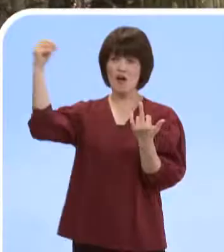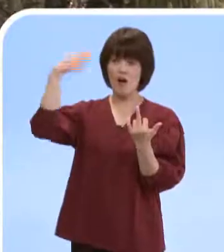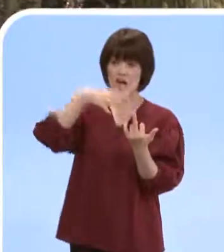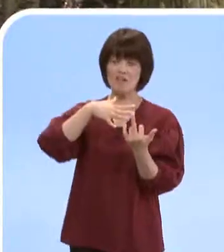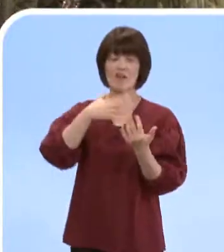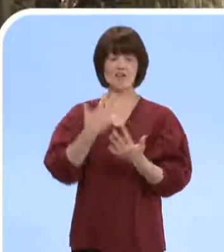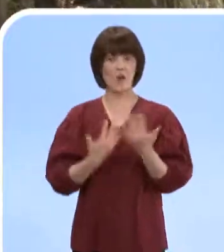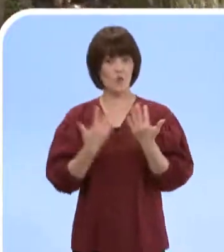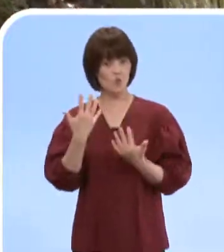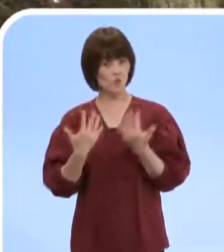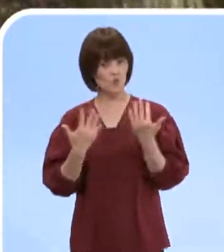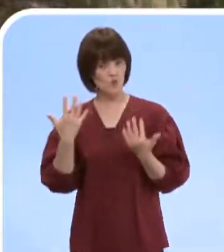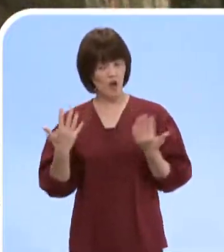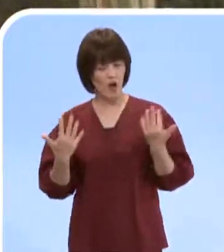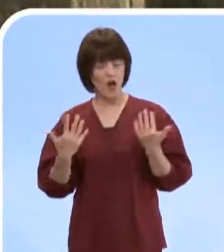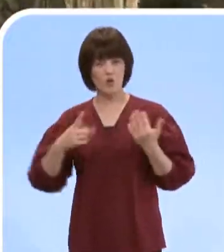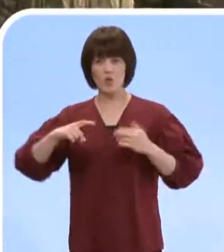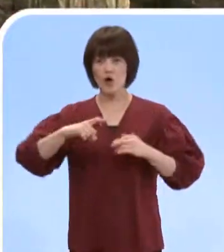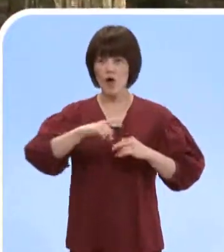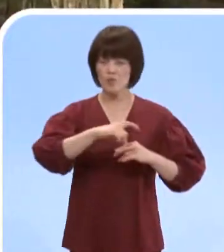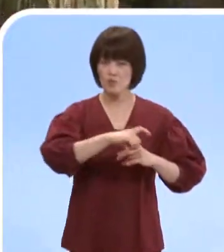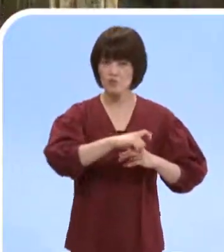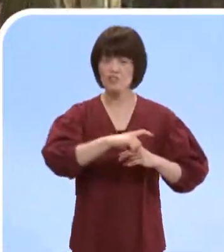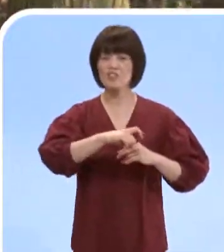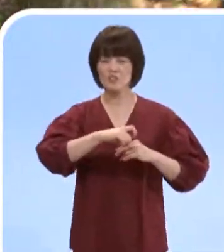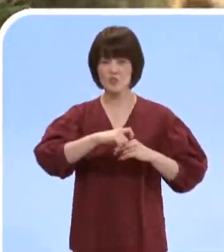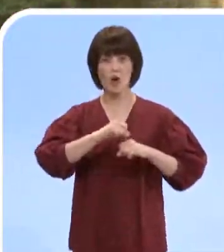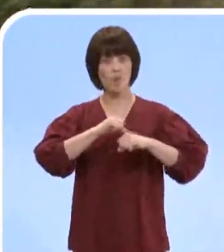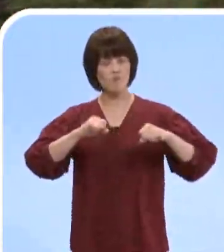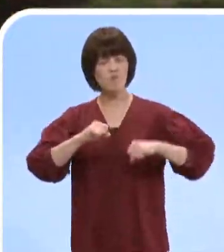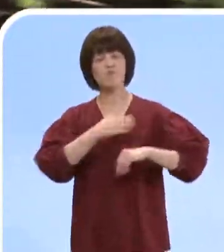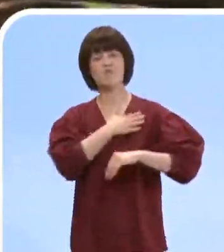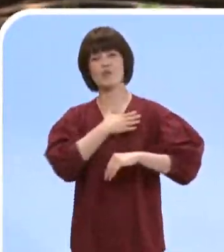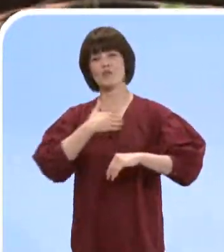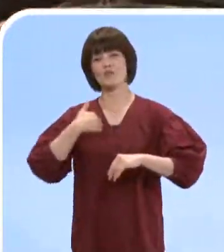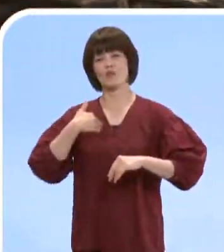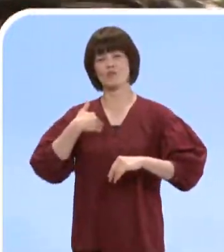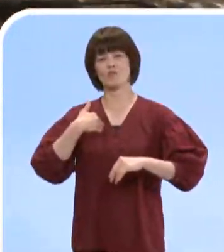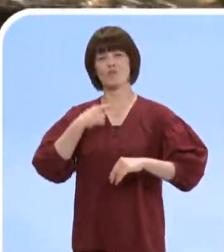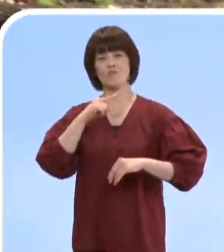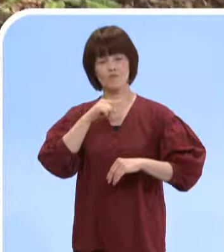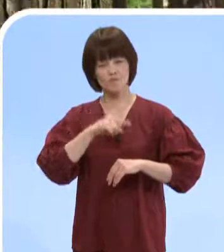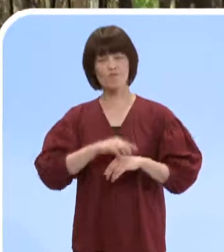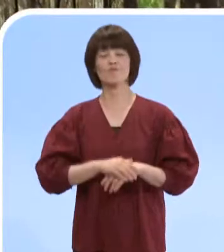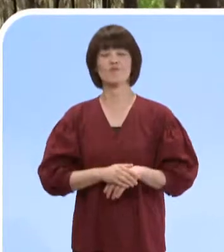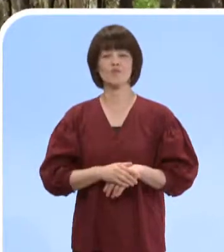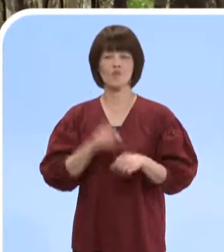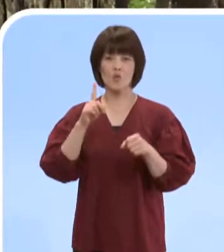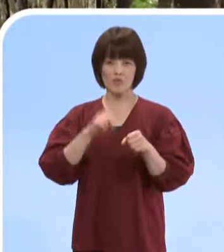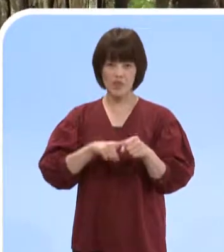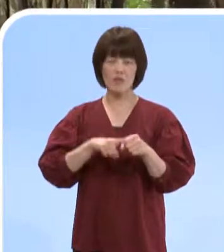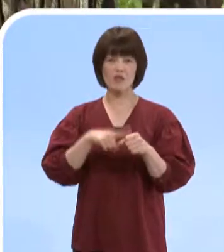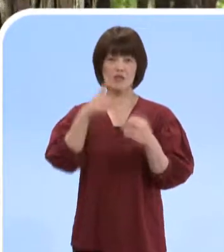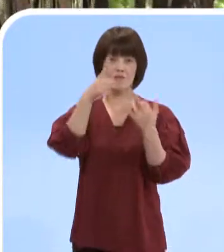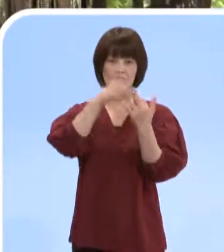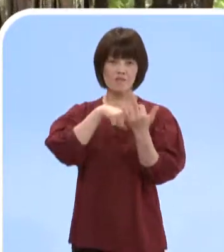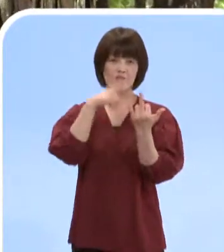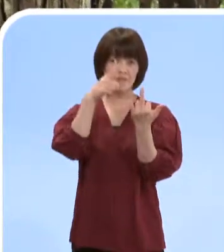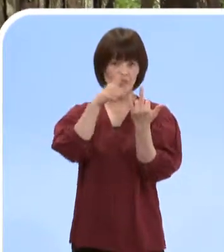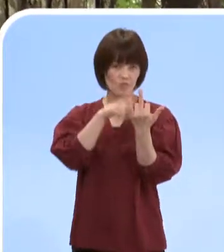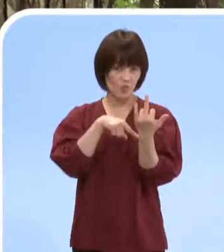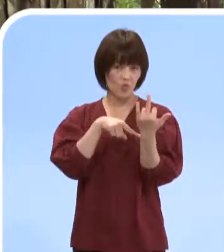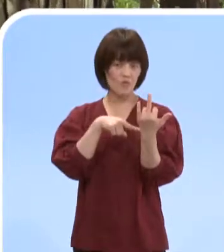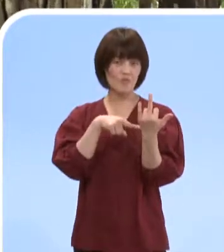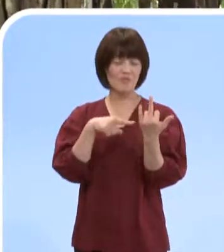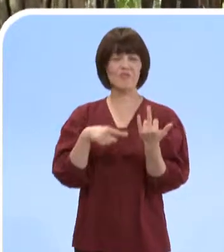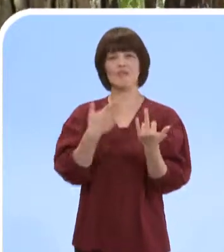生えなければ山 の、 あの生物多様性っていうんですけど、多面的な有用性を保つために木を切るってい